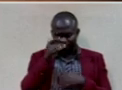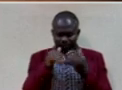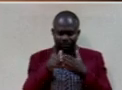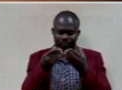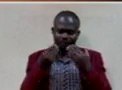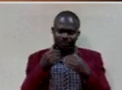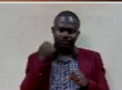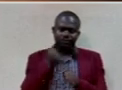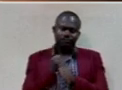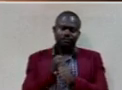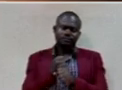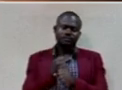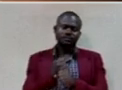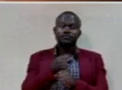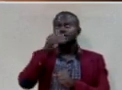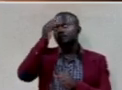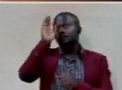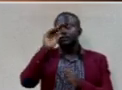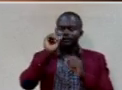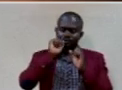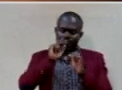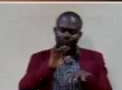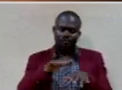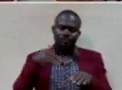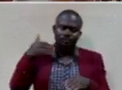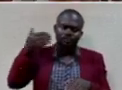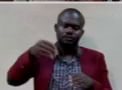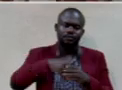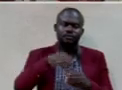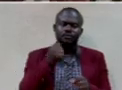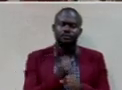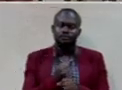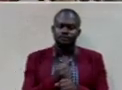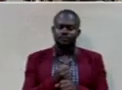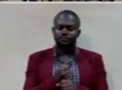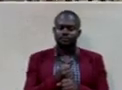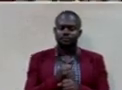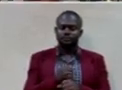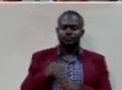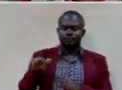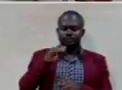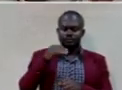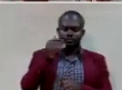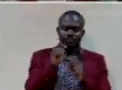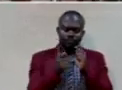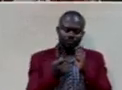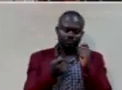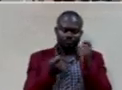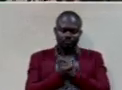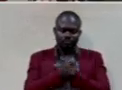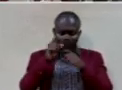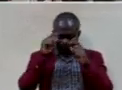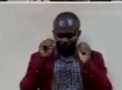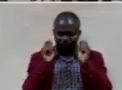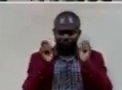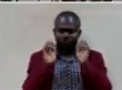uyu murimo, Imana izamuha umugisha azanarambe ku kazi. Nyamasheke iragenda ihindura isura ugereranije